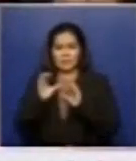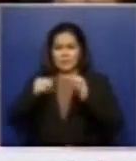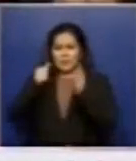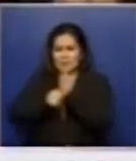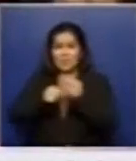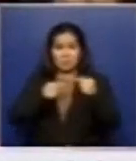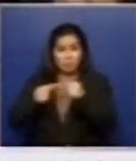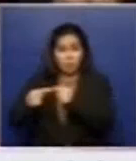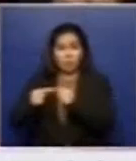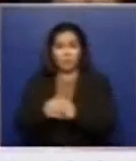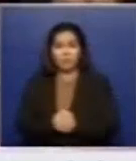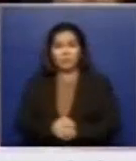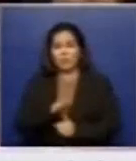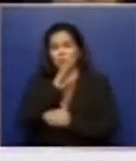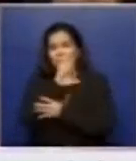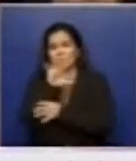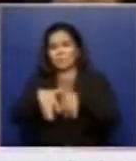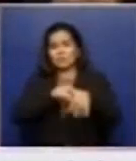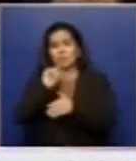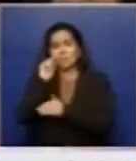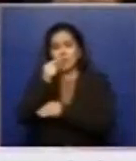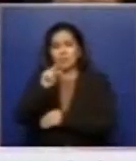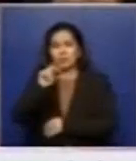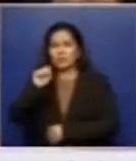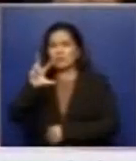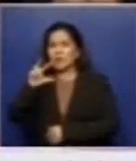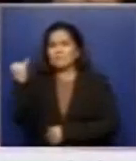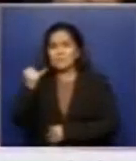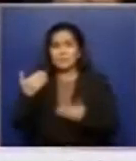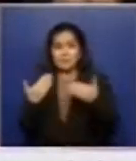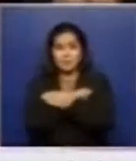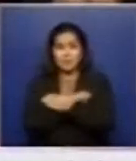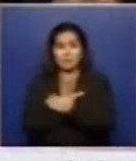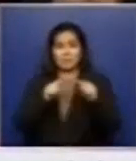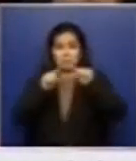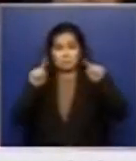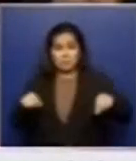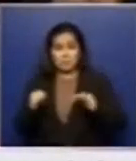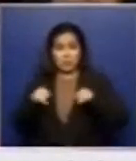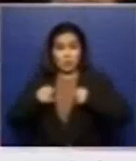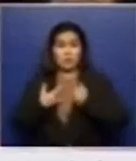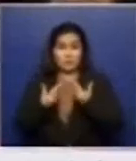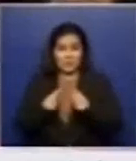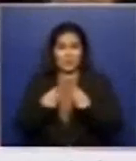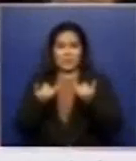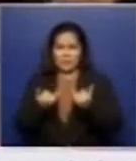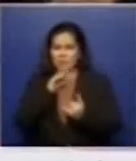ติดหนี้ต่อก็มาหลอกประชาชนว่านส.3มันไม่ดีให้มาเปลี่ยนเป็นโฉนดแต่ถ้าวันนี้ท่านนาย